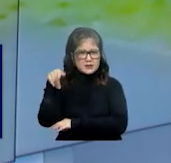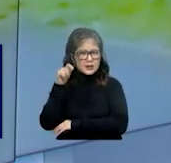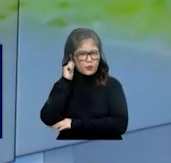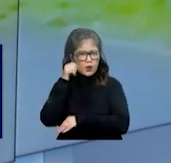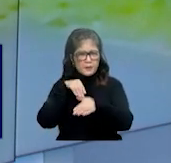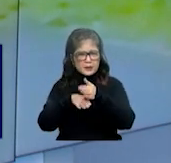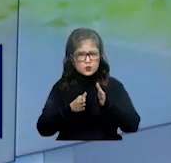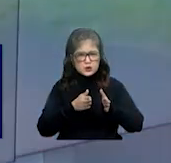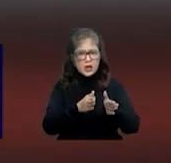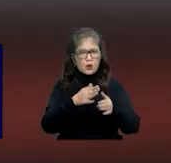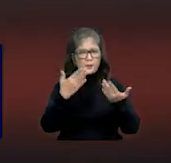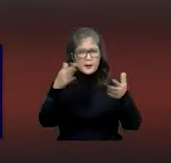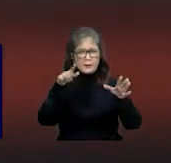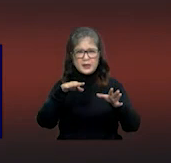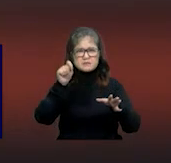tanpa memakai helm.